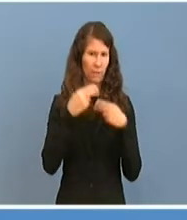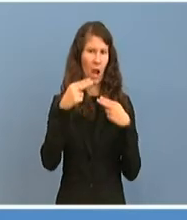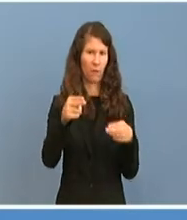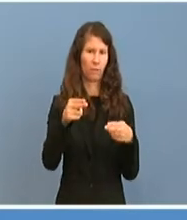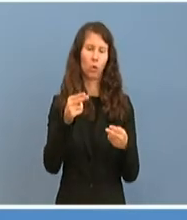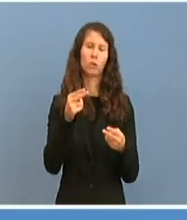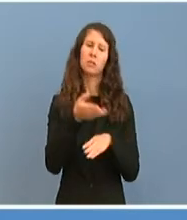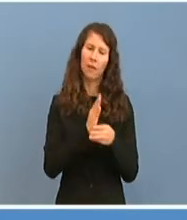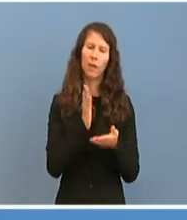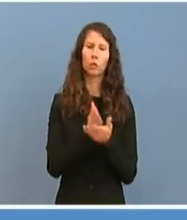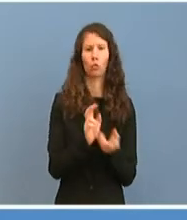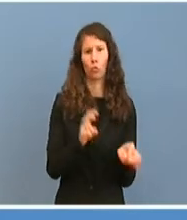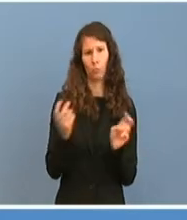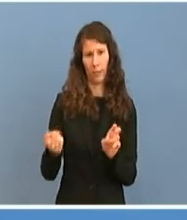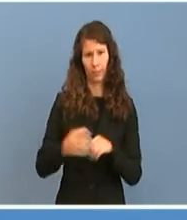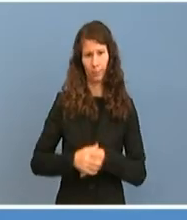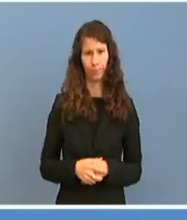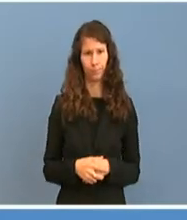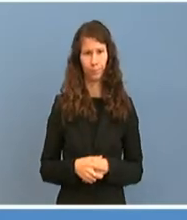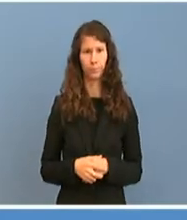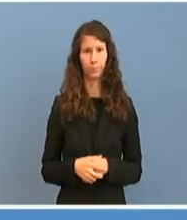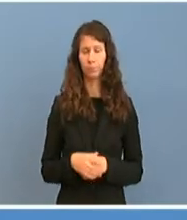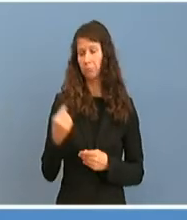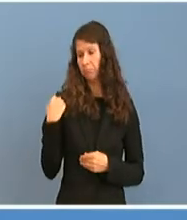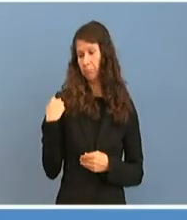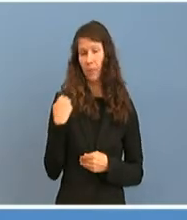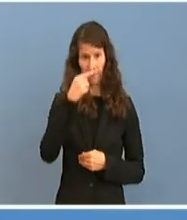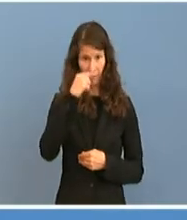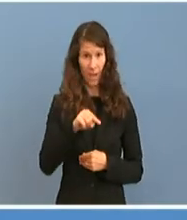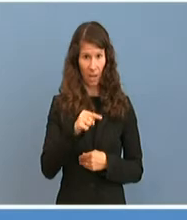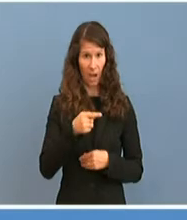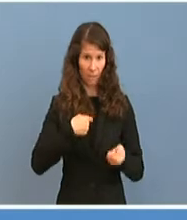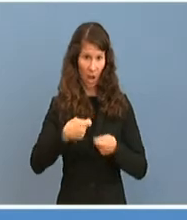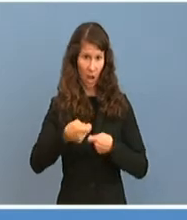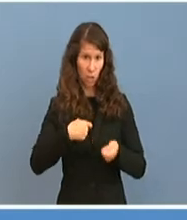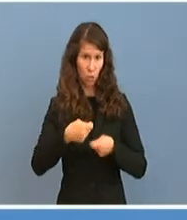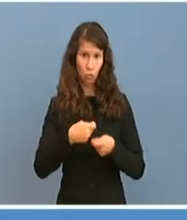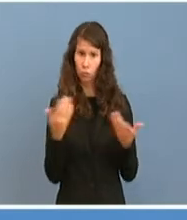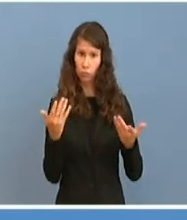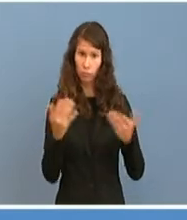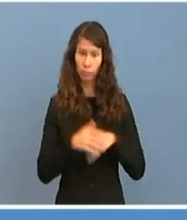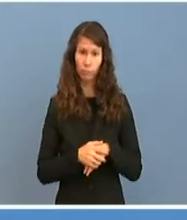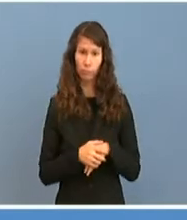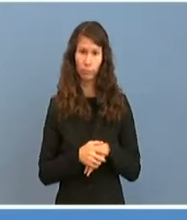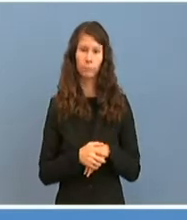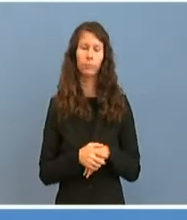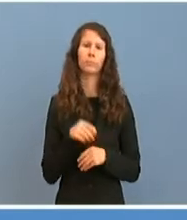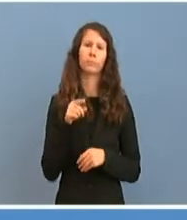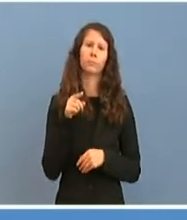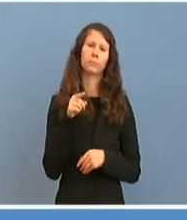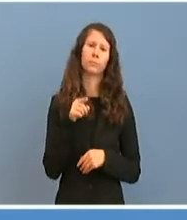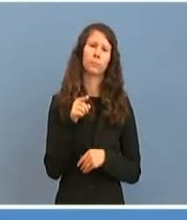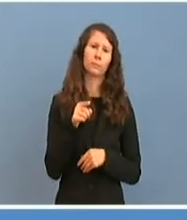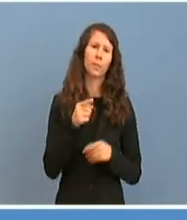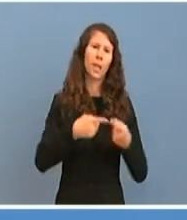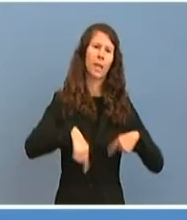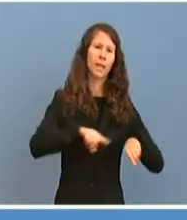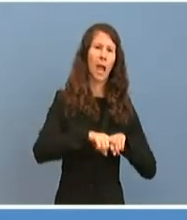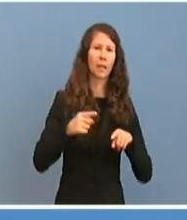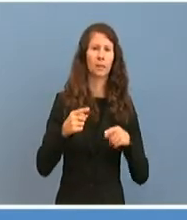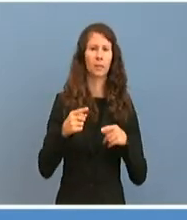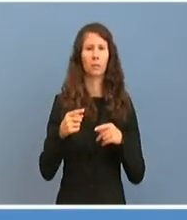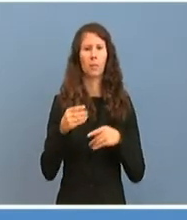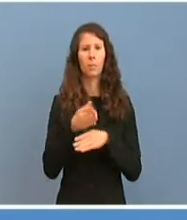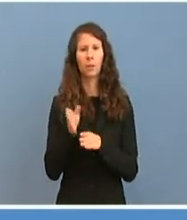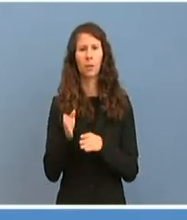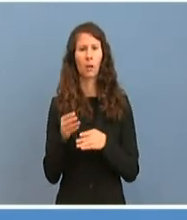schon umsetzen konnten. Was am Freitag verhandelt wurde, ist, dass wir die Zusammenarbeit mit den Kreis- und Bezirksverteidigungskommandos